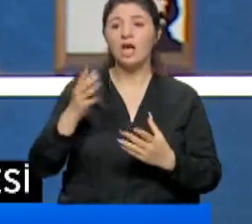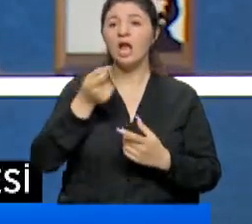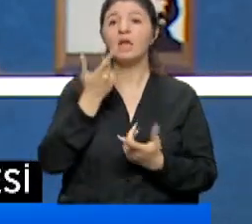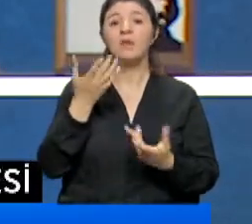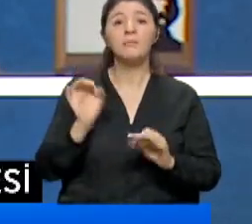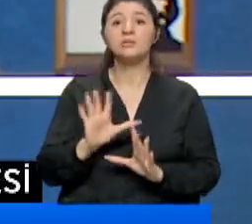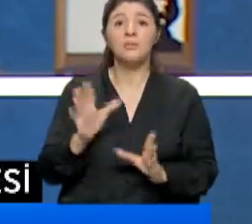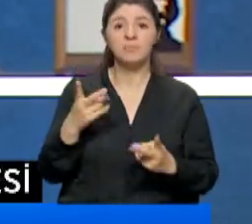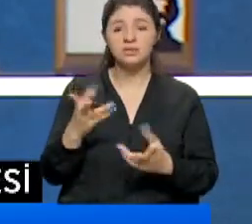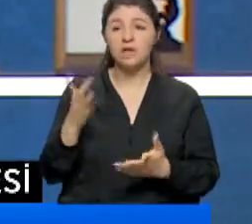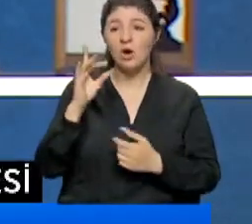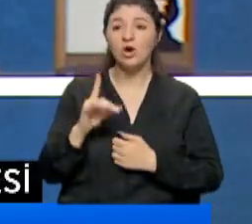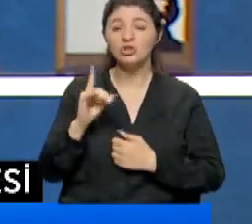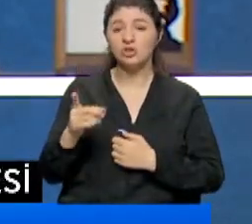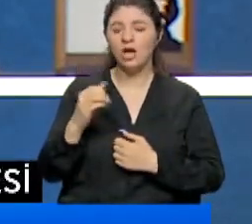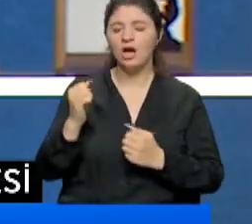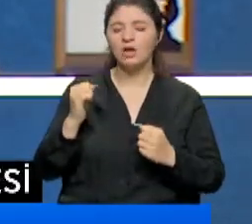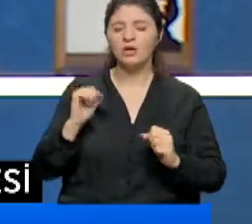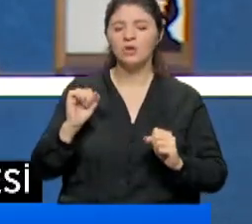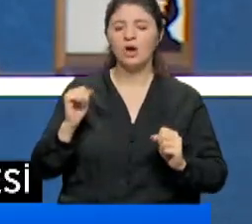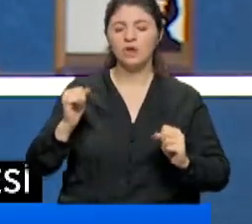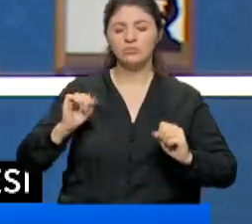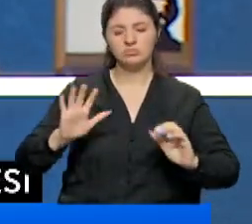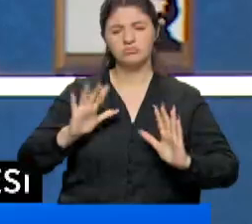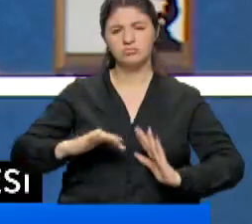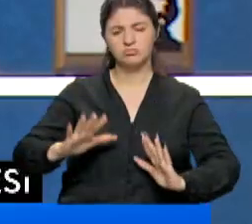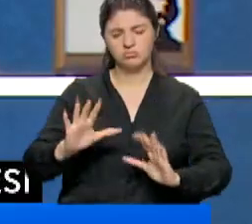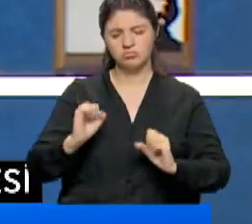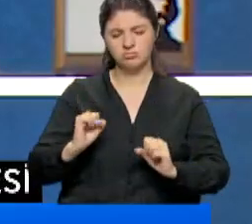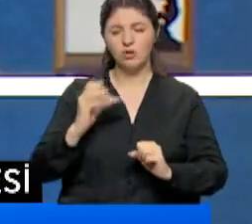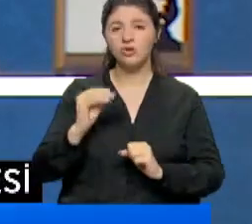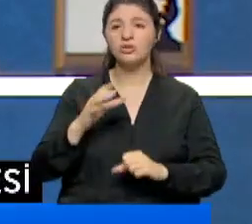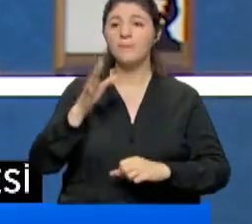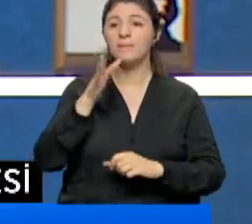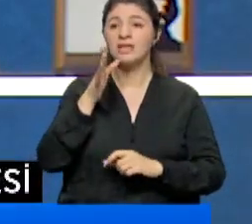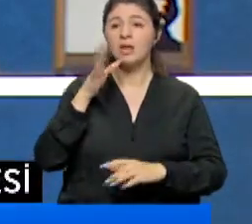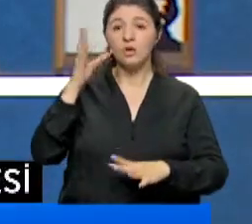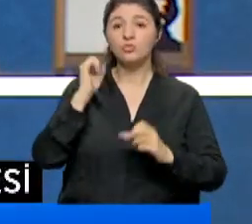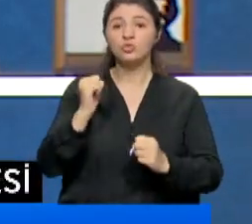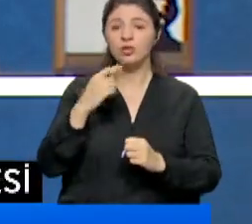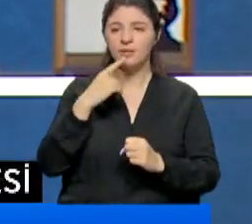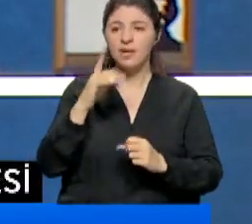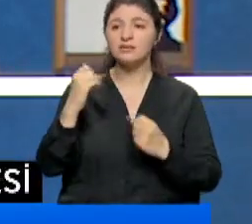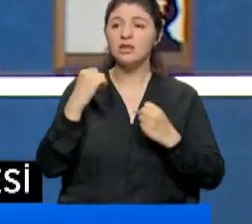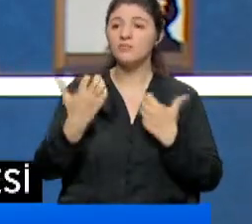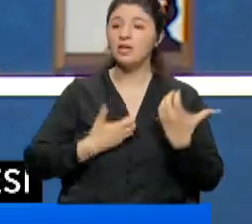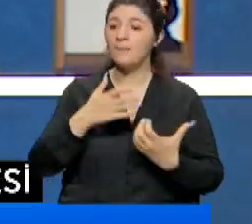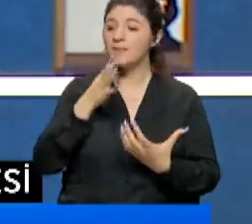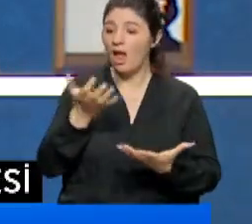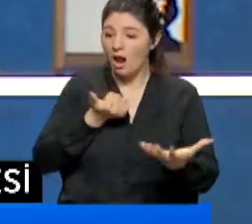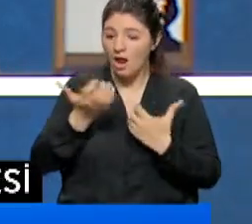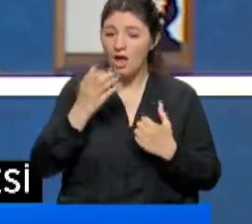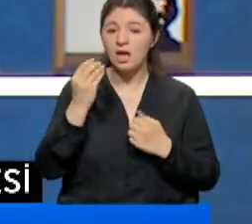ilaç bile başlayabiliriz Öncelikle soğukkanlı serinkanlı olacağız bilgi güçtür hastalıkla ilgili bilgi edineceğiz sağlam kaynaklardan